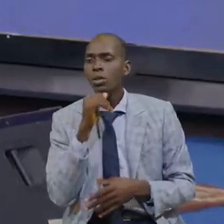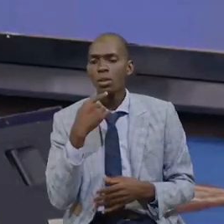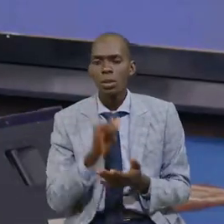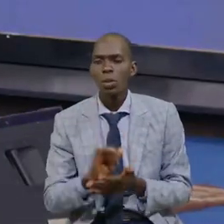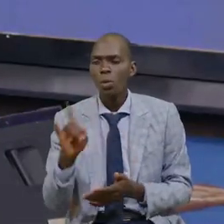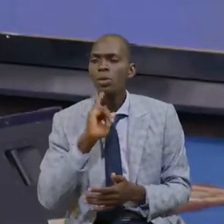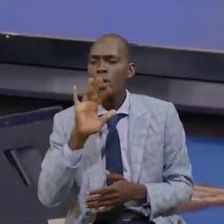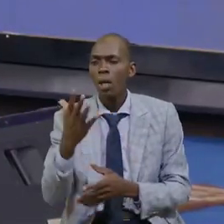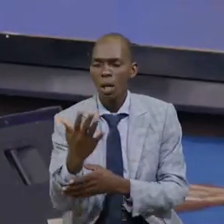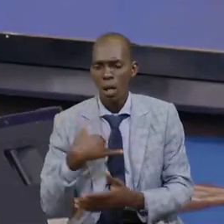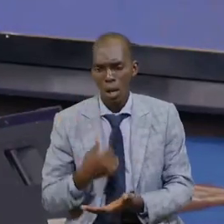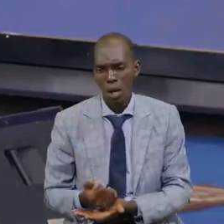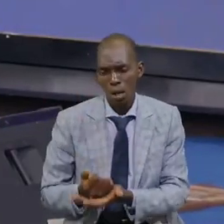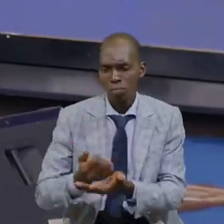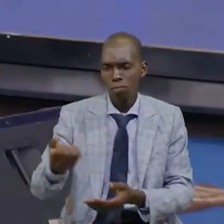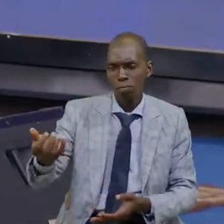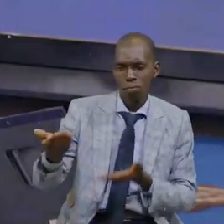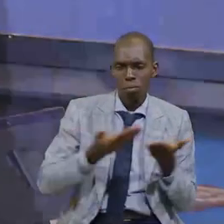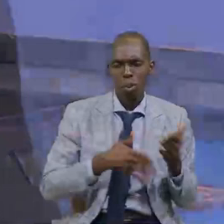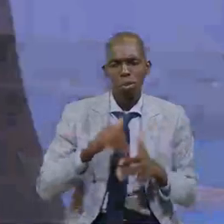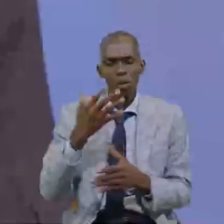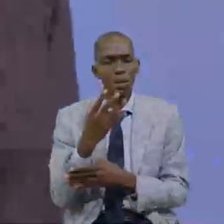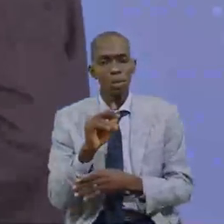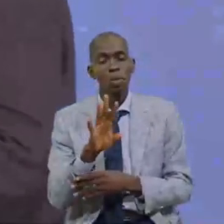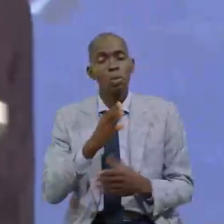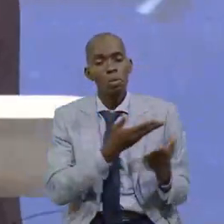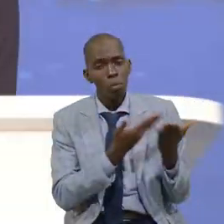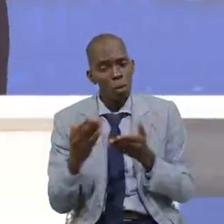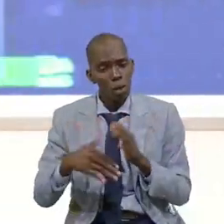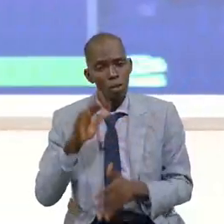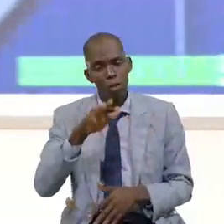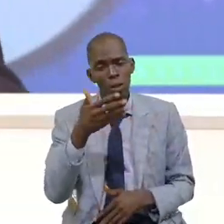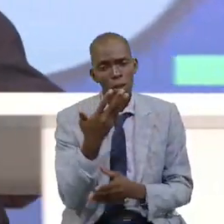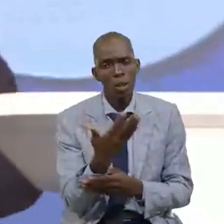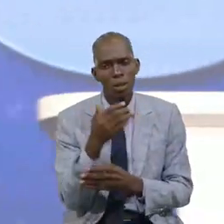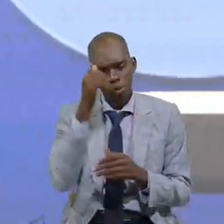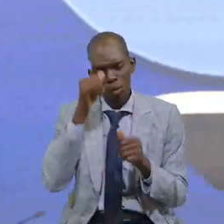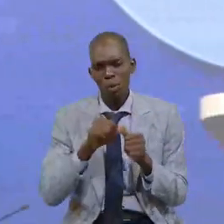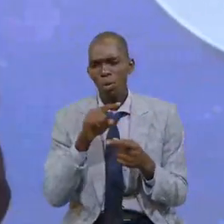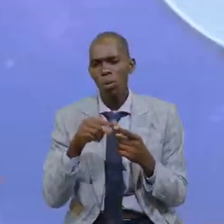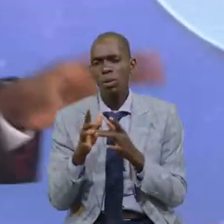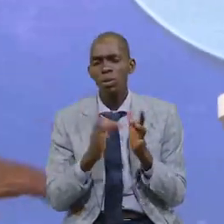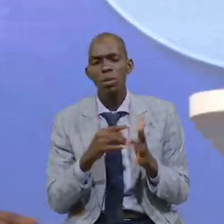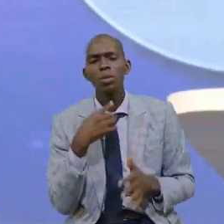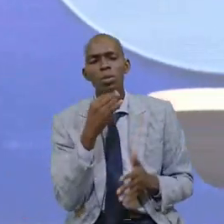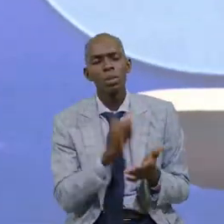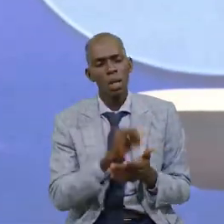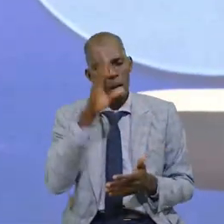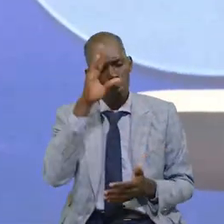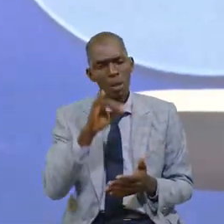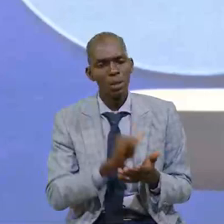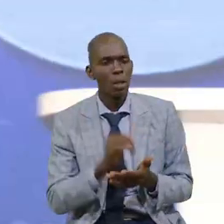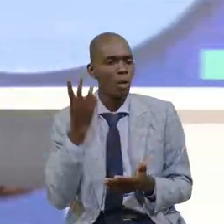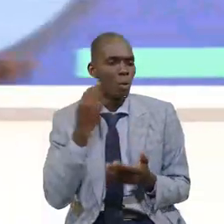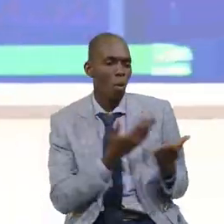pas dit, oh, amène ta main, je vais l'étendre pour toi, étends ta main. Est-ce que vous avez entendu quand il a dit à cet homme qui